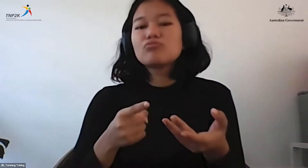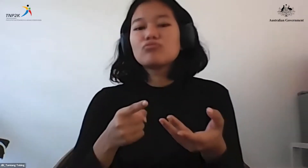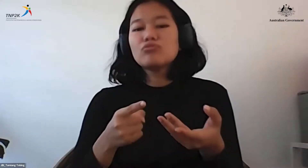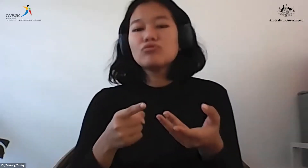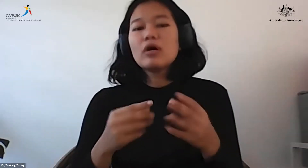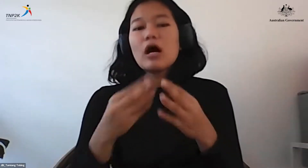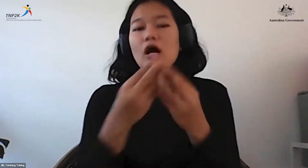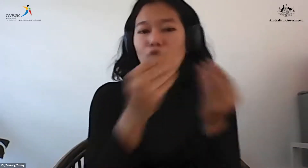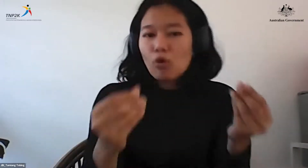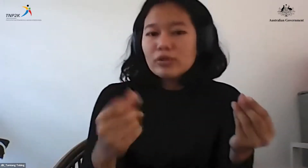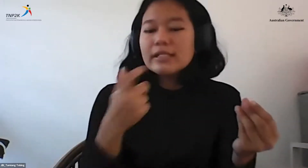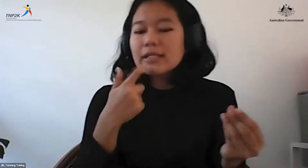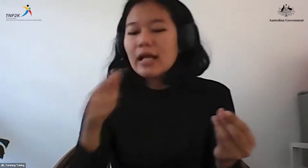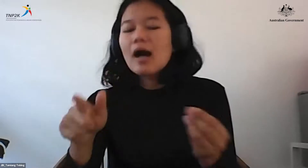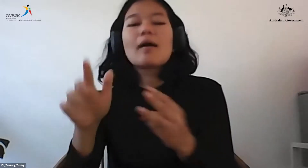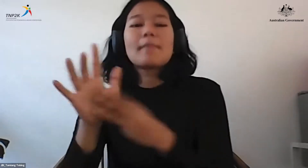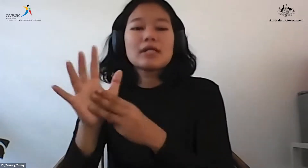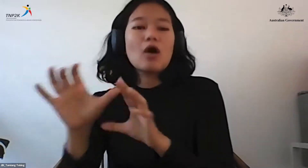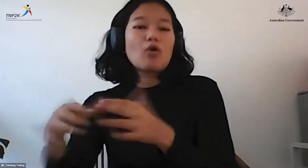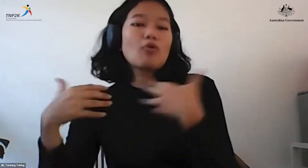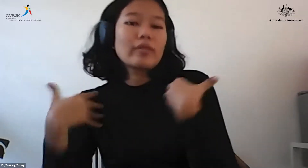tersebut, ya. Memang di dokumen tersebut